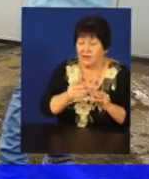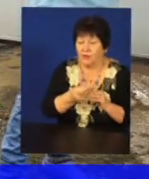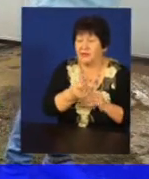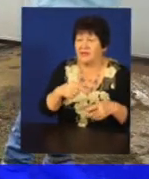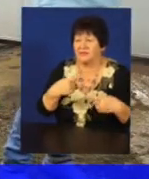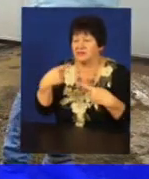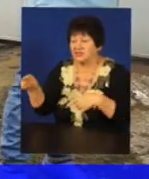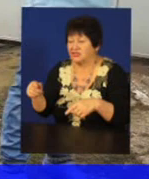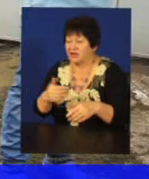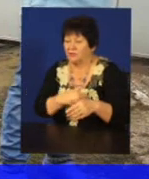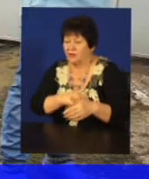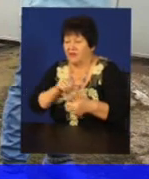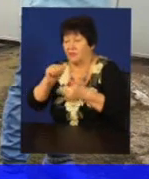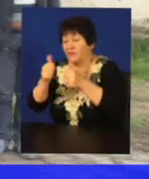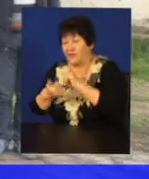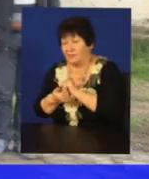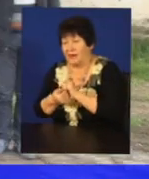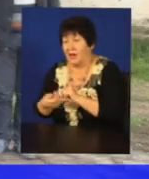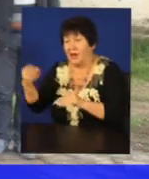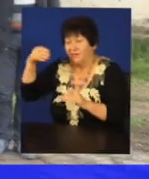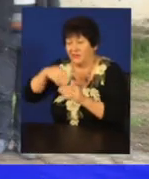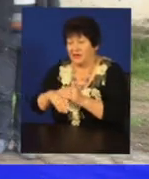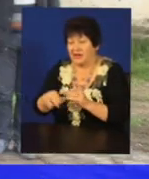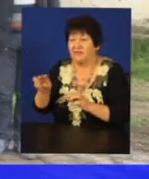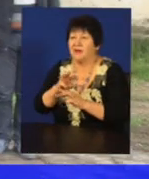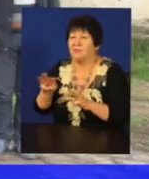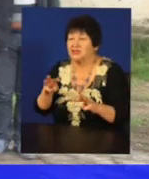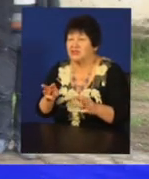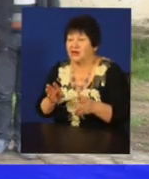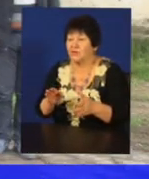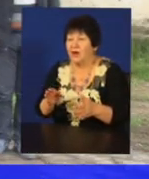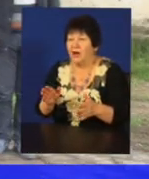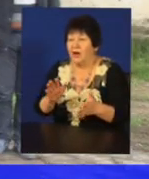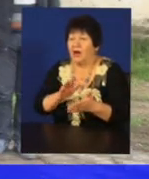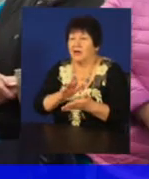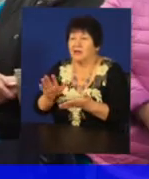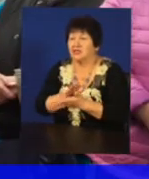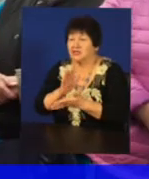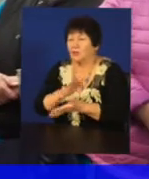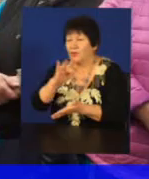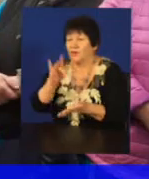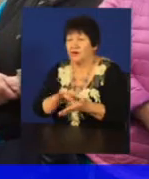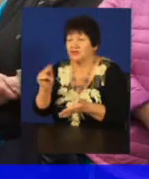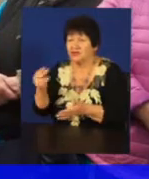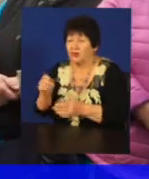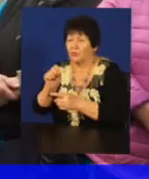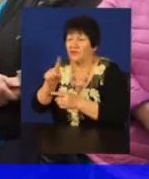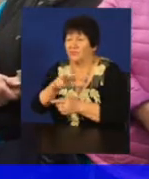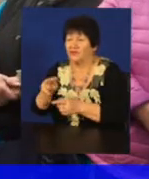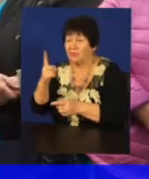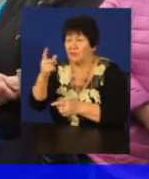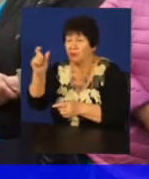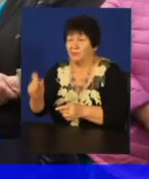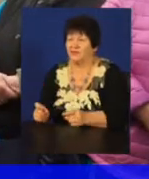gunoiului, și cei care doreau o schimbare, să se integreze în sistemul managementului deșeurilor solide a orașului Cimișlia, cu 11 lei pentru